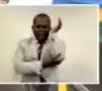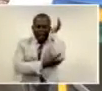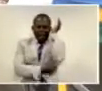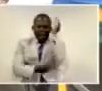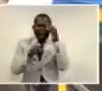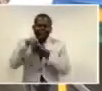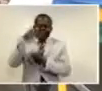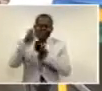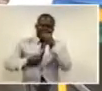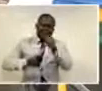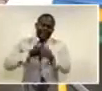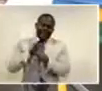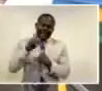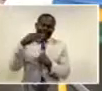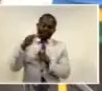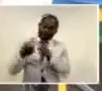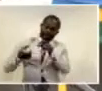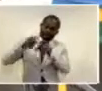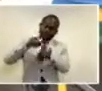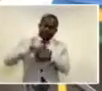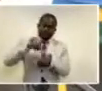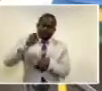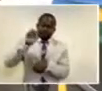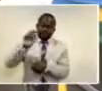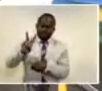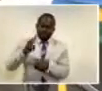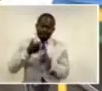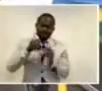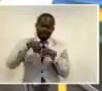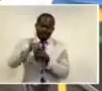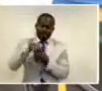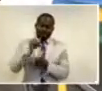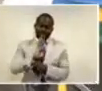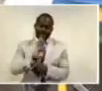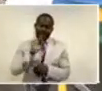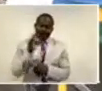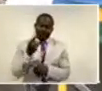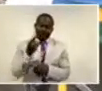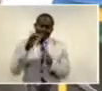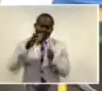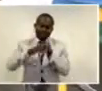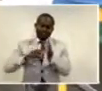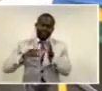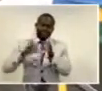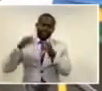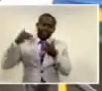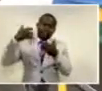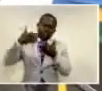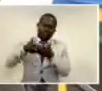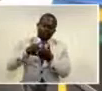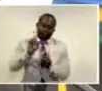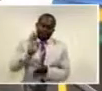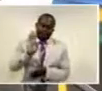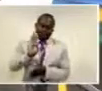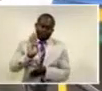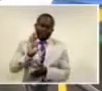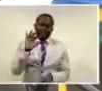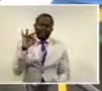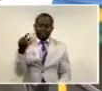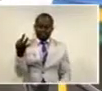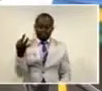mu myaka 4 yikubye inshuro 2 iva kuri miliyari 1 n'igice ubiraka bakaba hafi